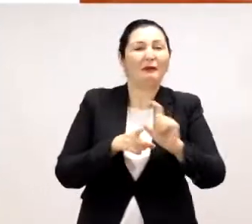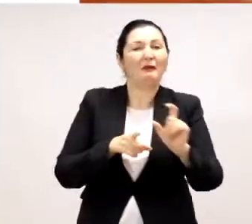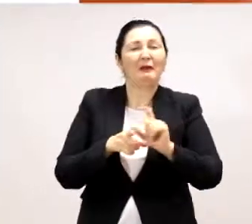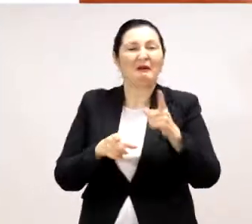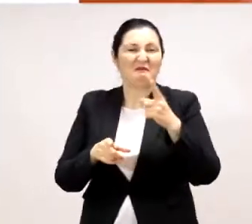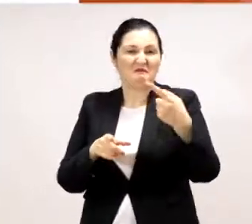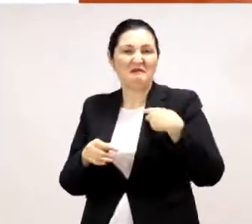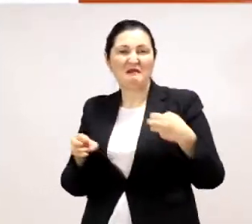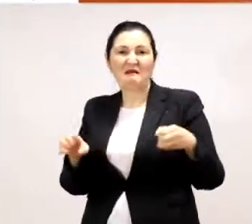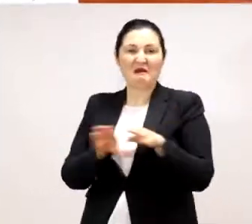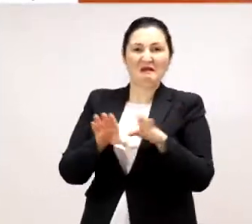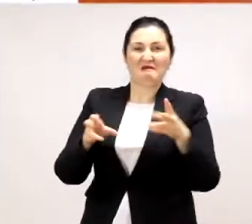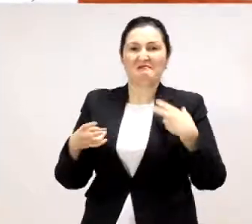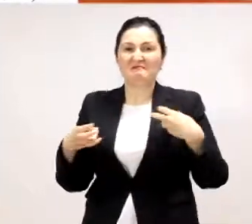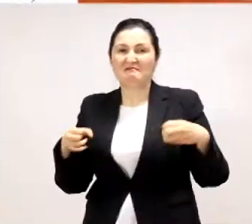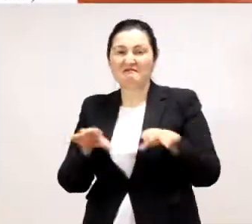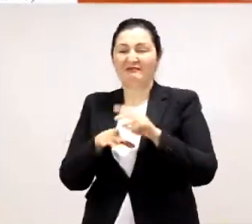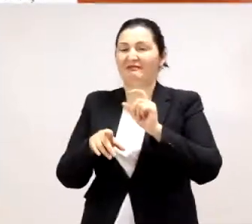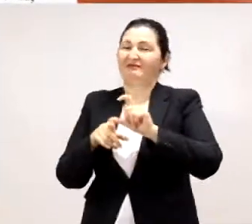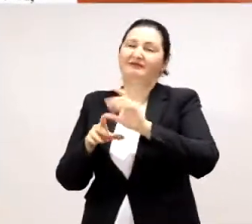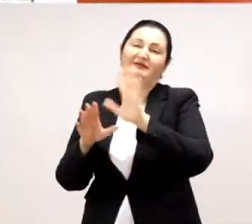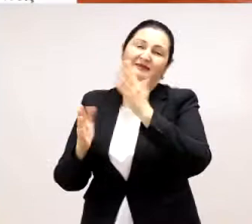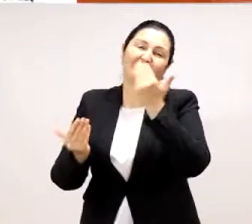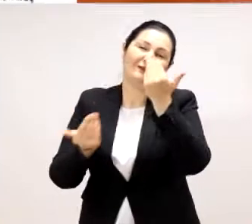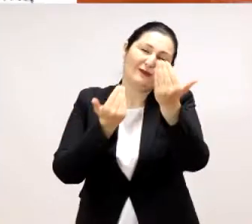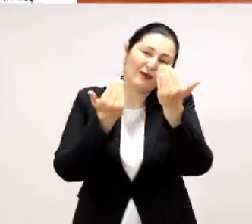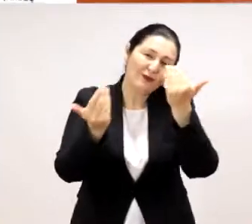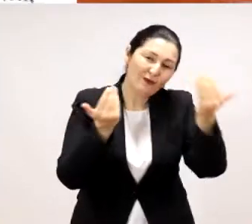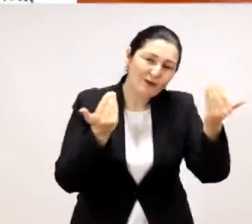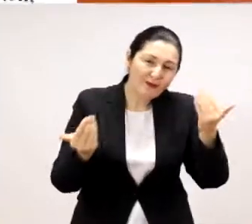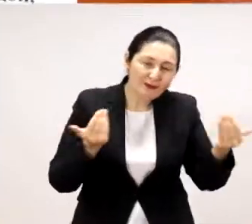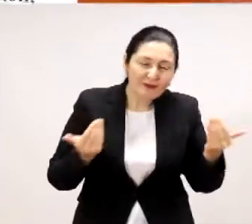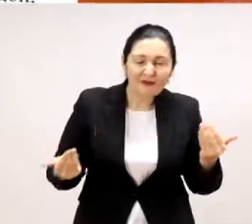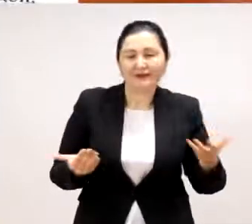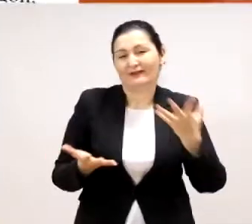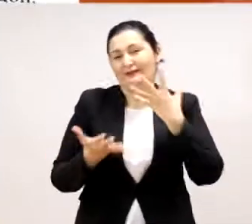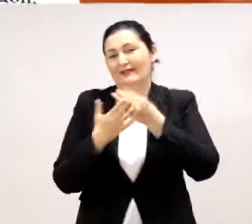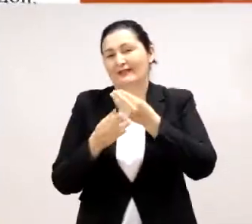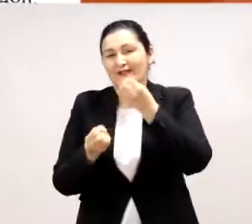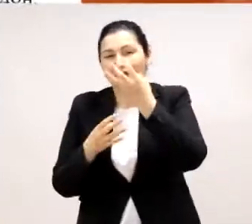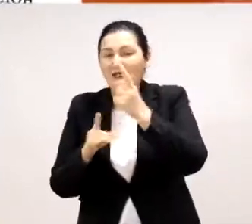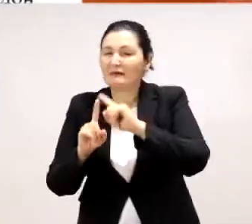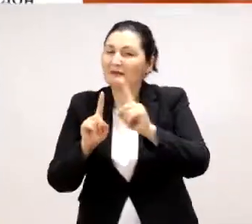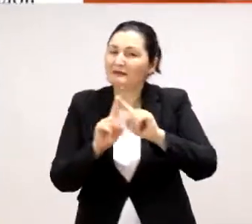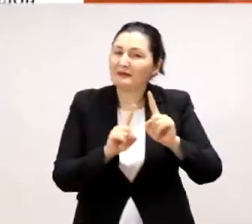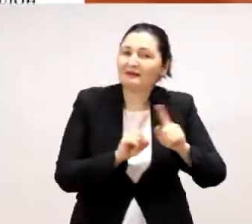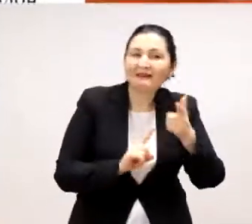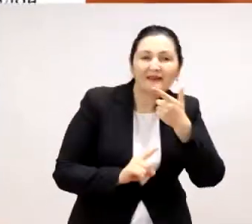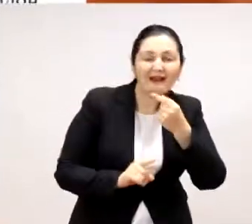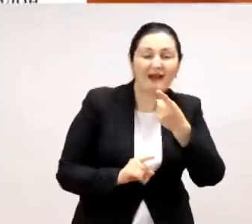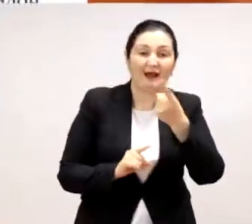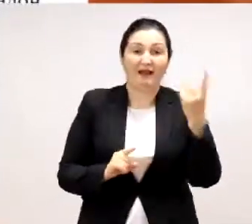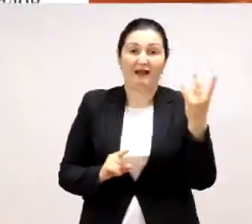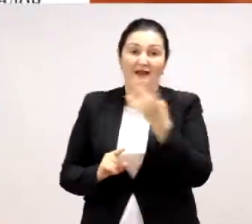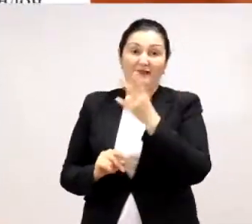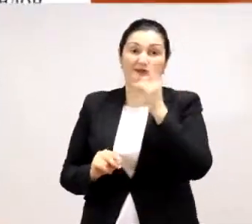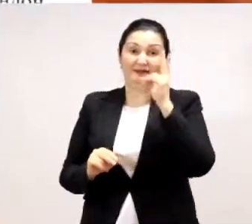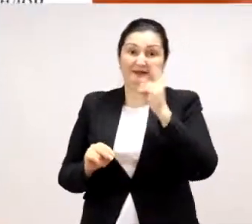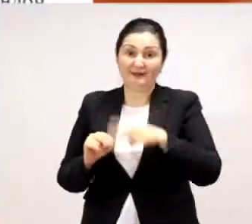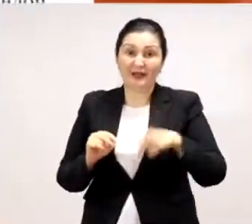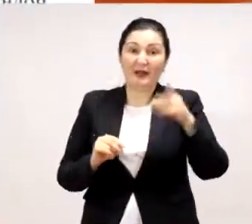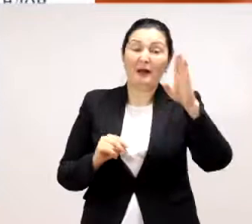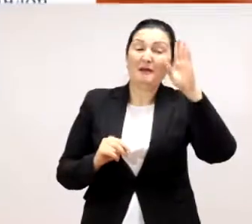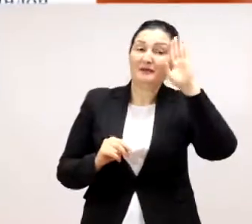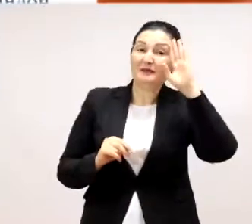بعد گل ها رو چی خلی که هستند همون خل باید شناسیم. بعد یک هفته همون مرد و زن و صاحب خانه